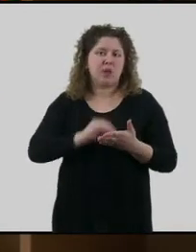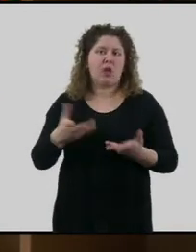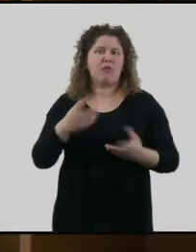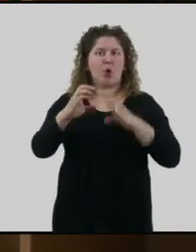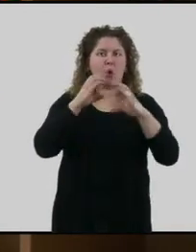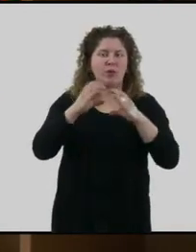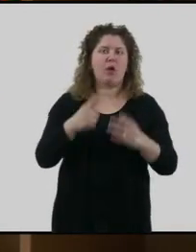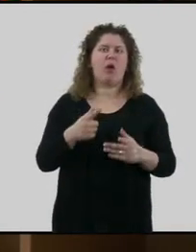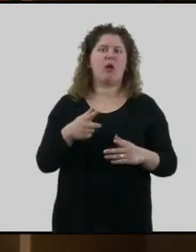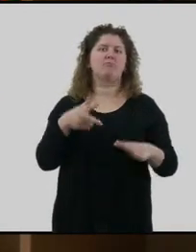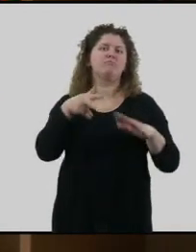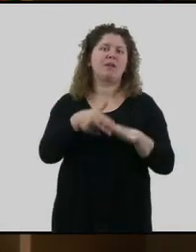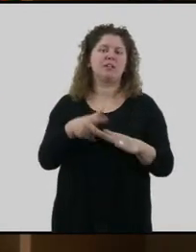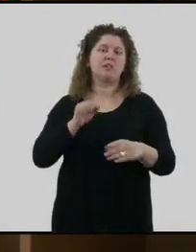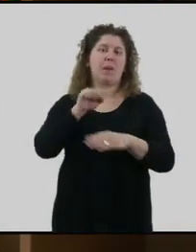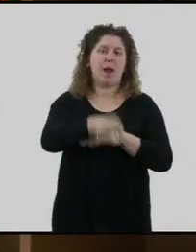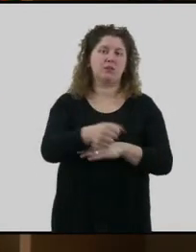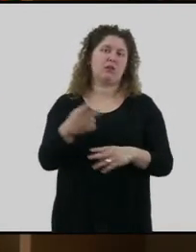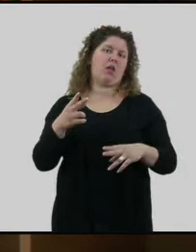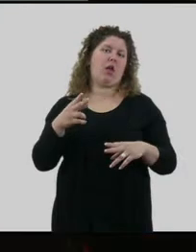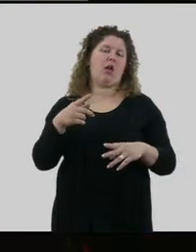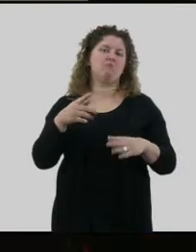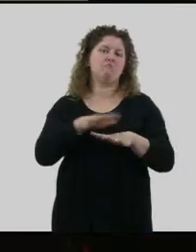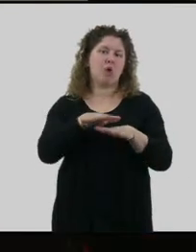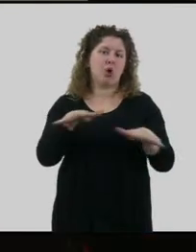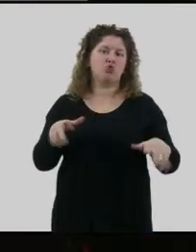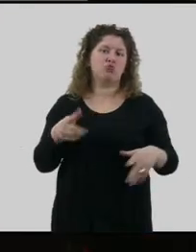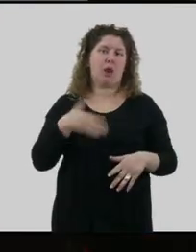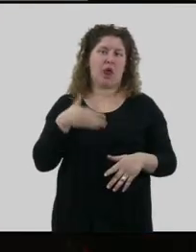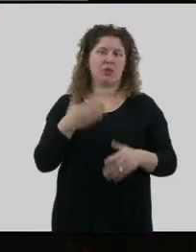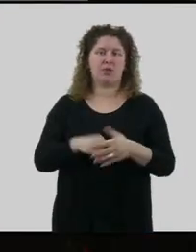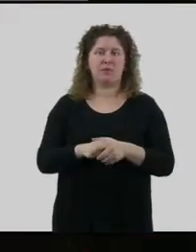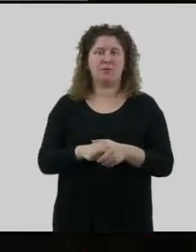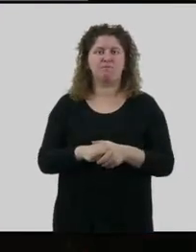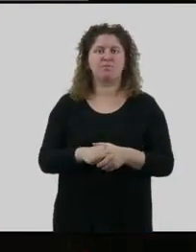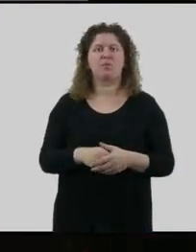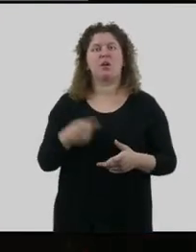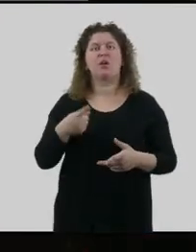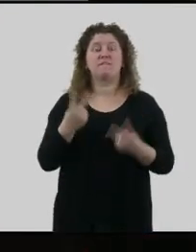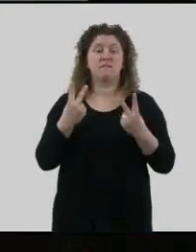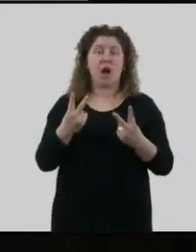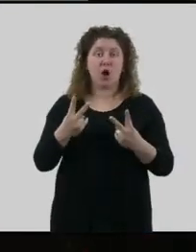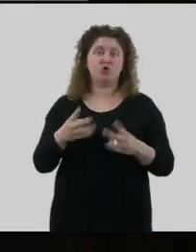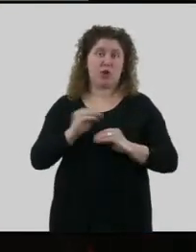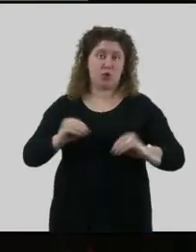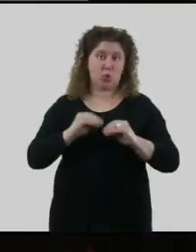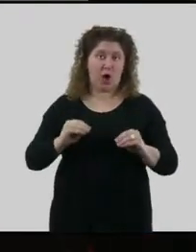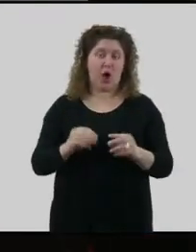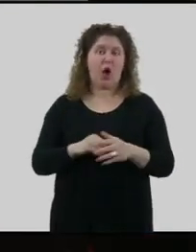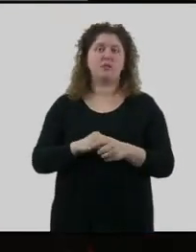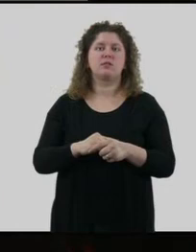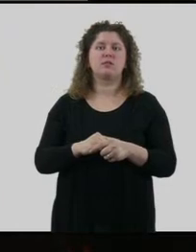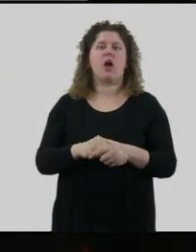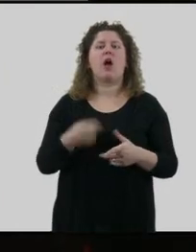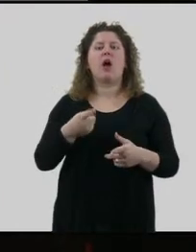komunikacije te prevencije nasilja u vezama mladih. Ta prevencija, odnosno edukacija obitelji, djece i mladih, važna